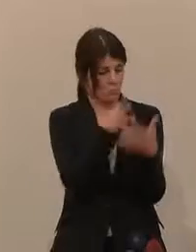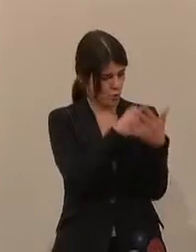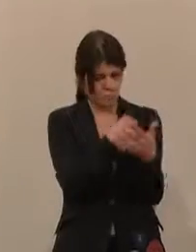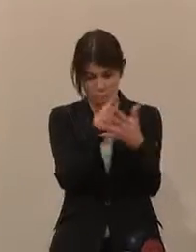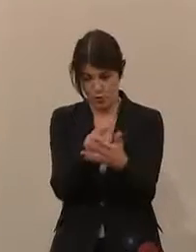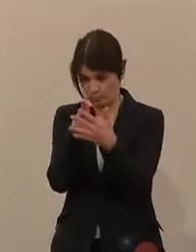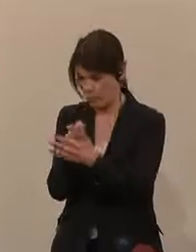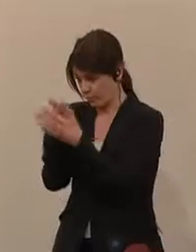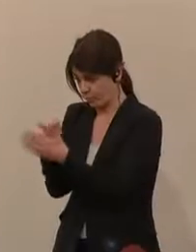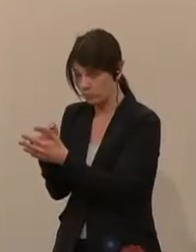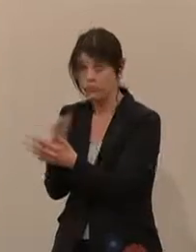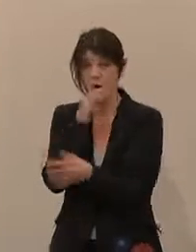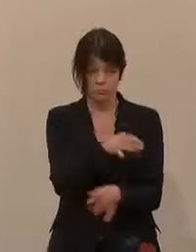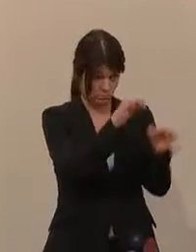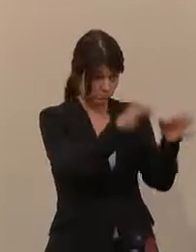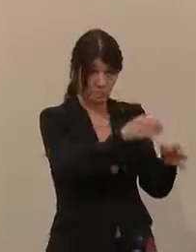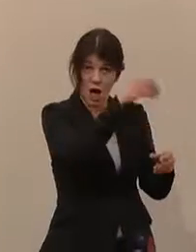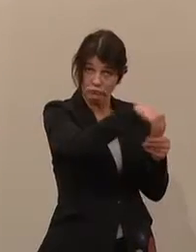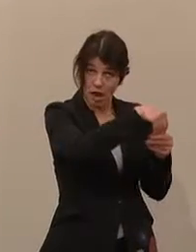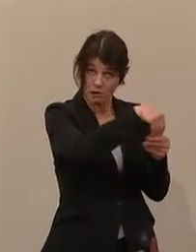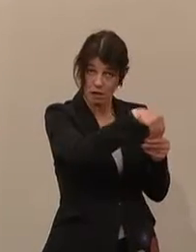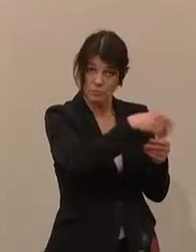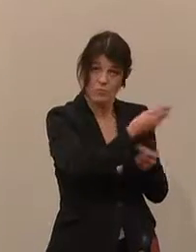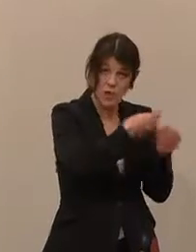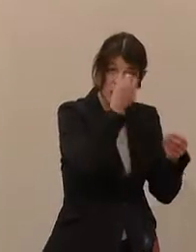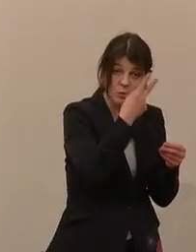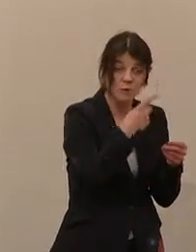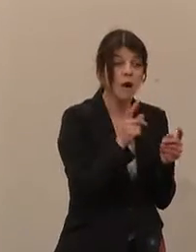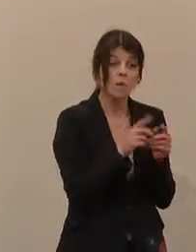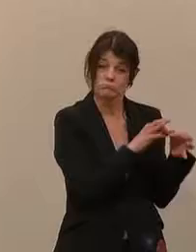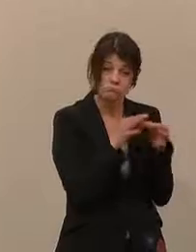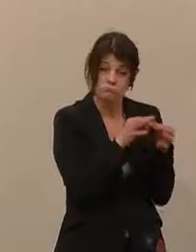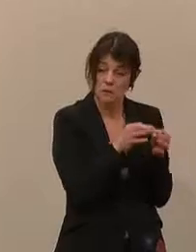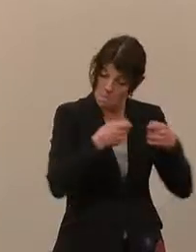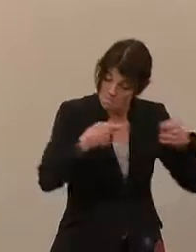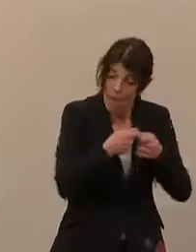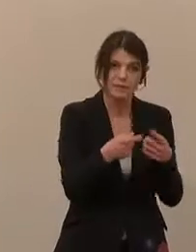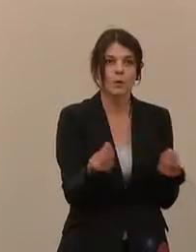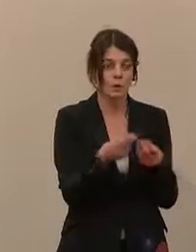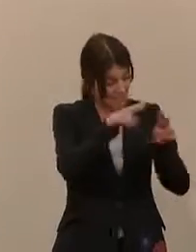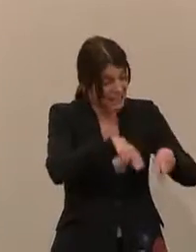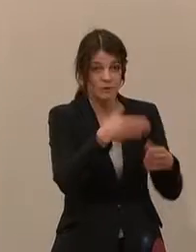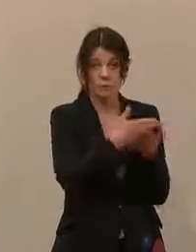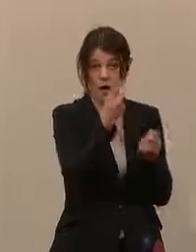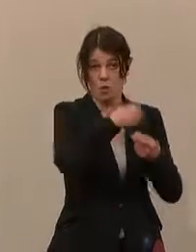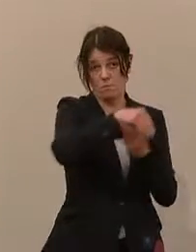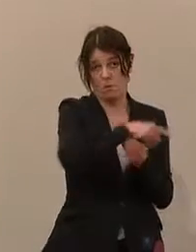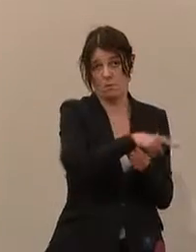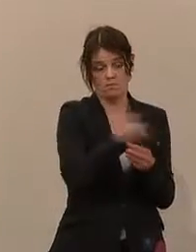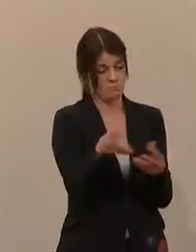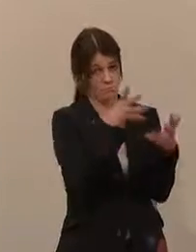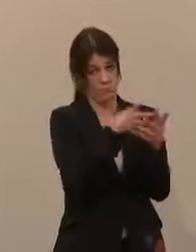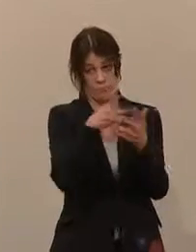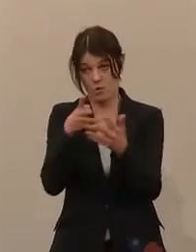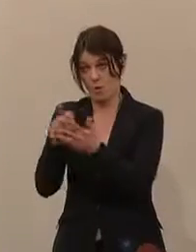prüft, ob sparsam, wirtschaftlich und zweckmäßig gewirtschaftet wird. Ob die